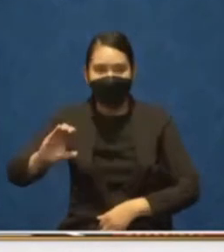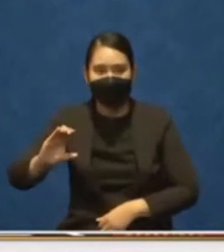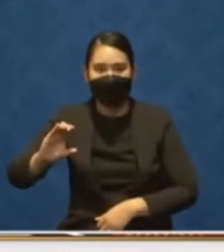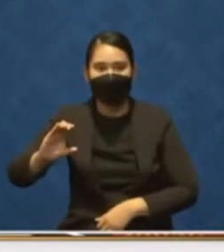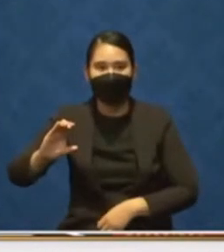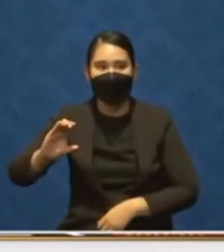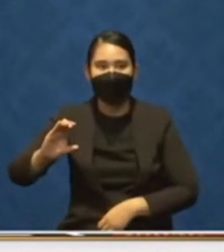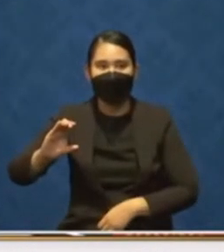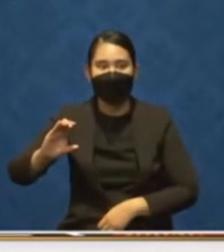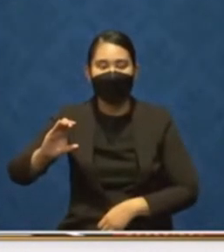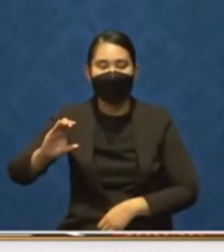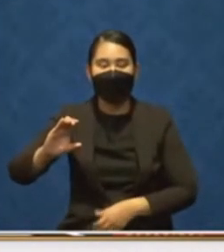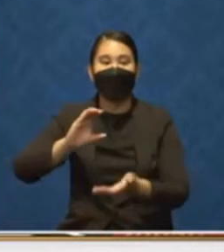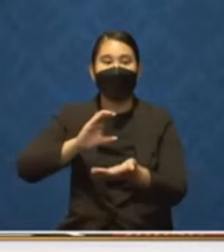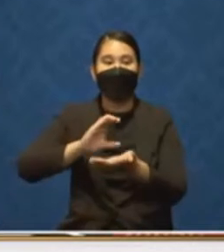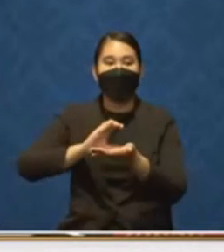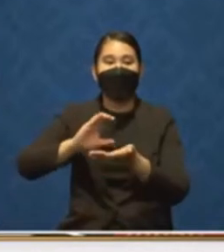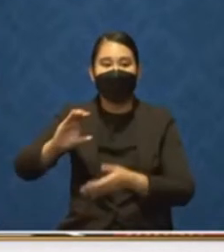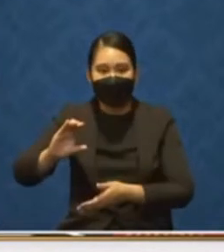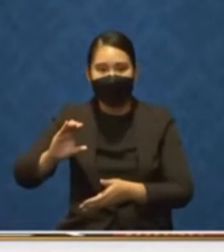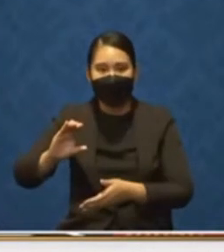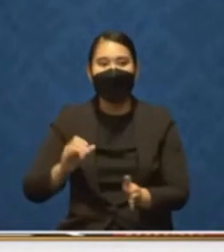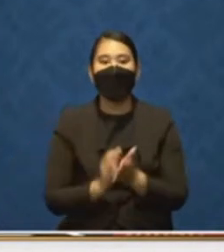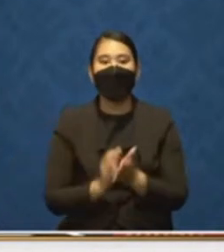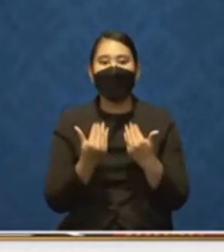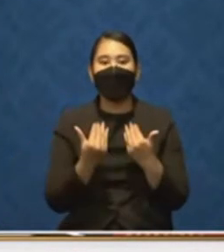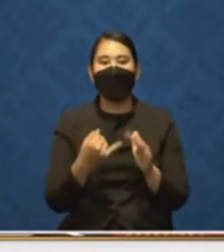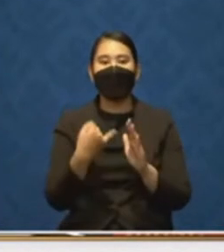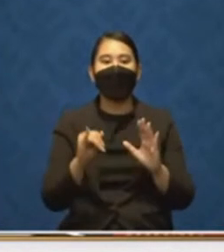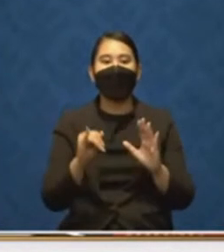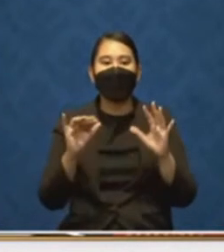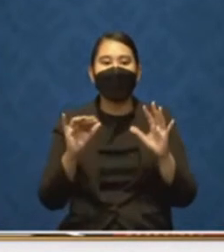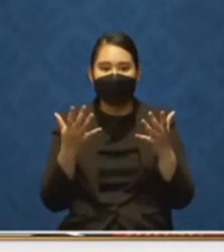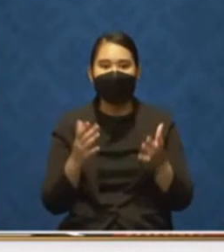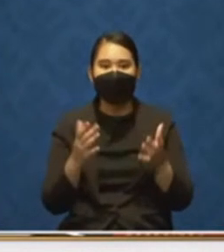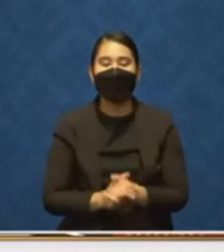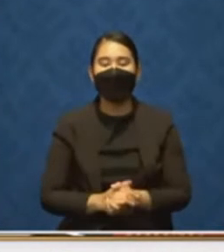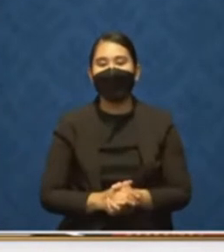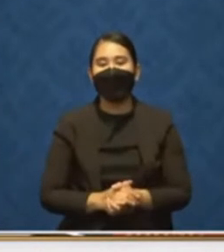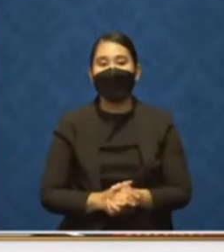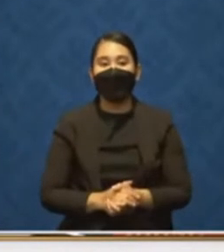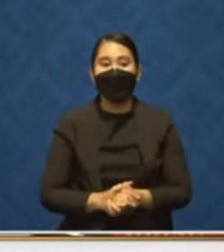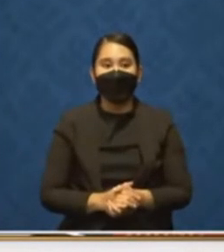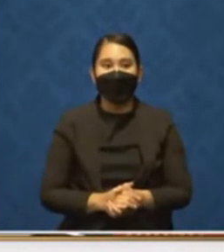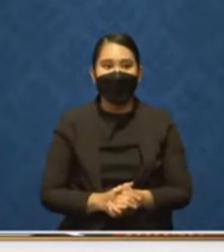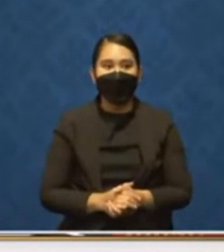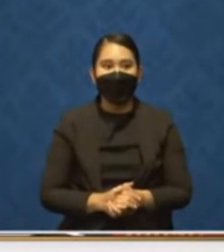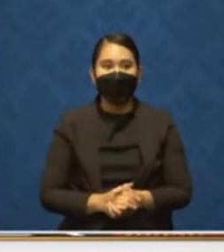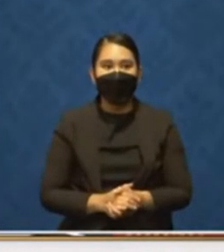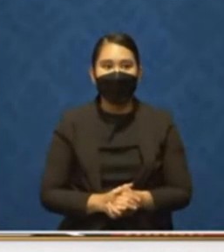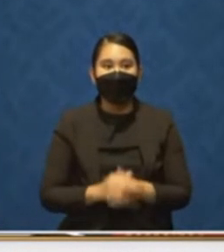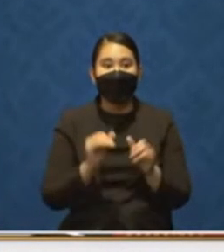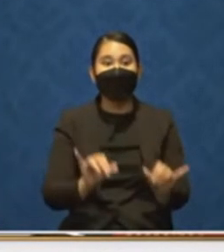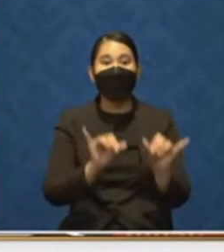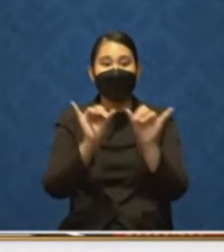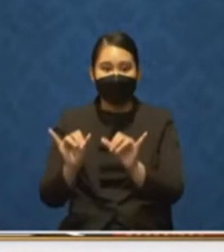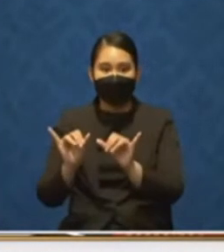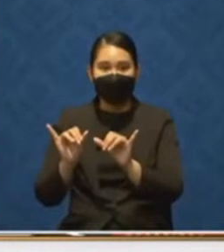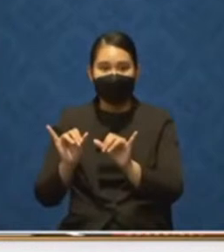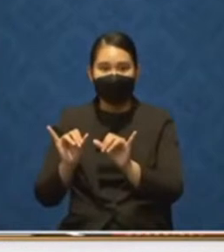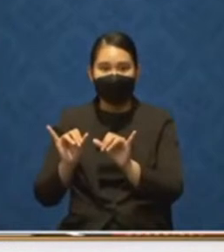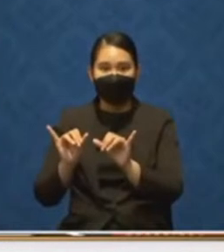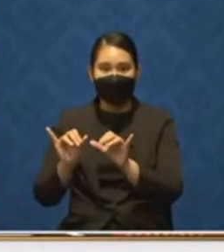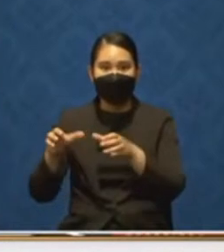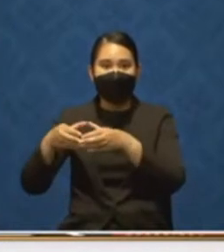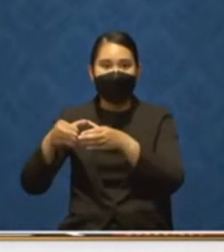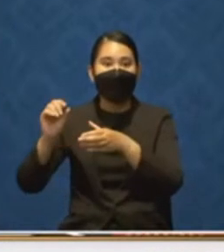แล้วเขาก็ยังลอยนวลอยู่ไปอยู่กับอ่ากับหน่วยงานที่ตั้งขึ้นมาเองโดยที่ไม่